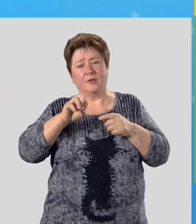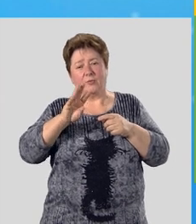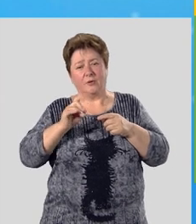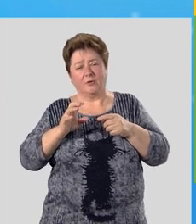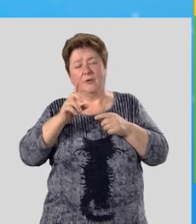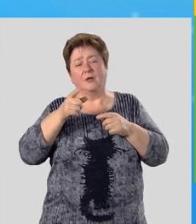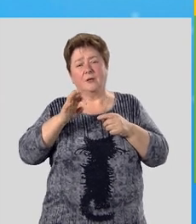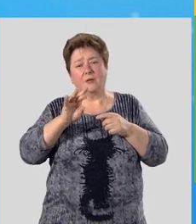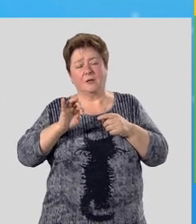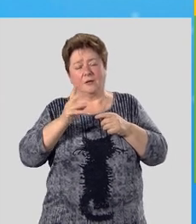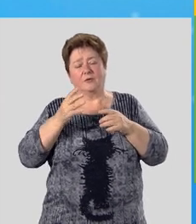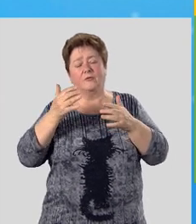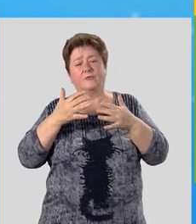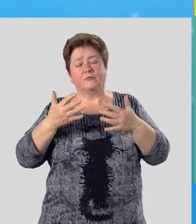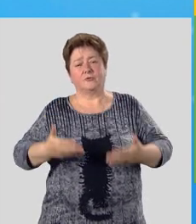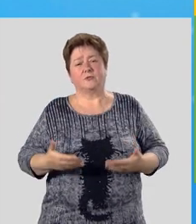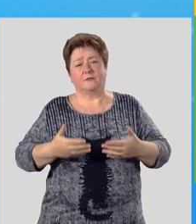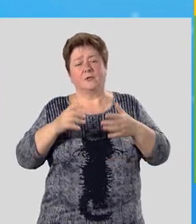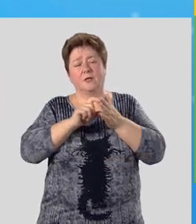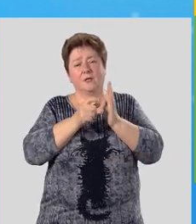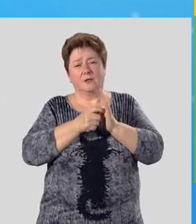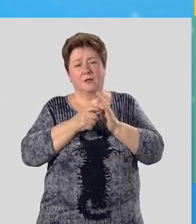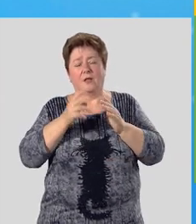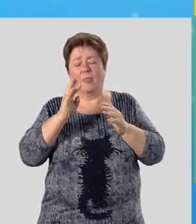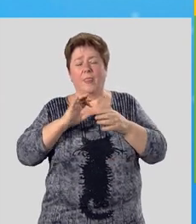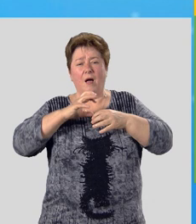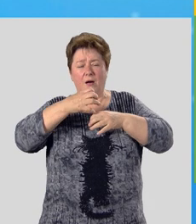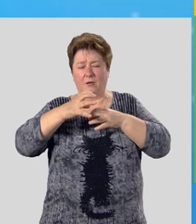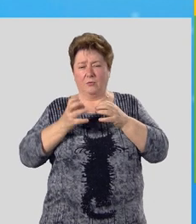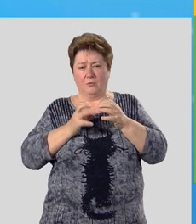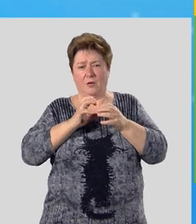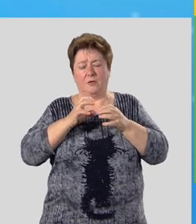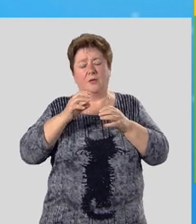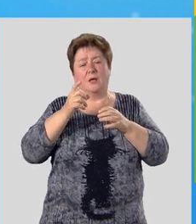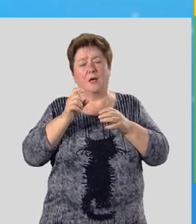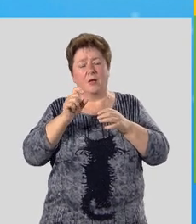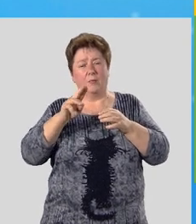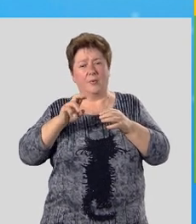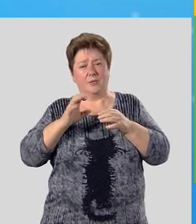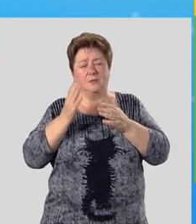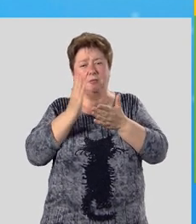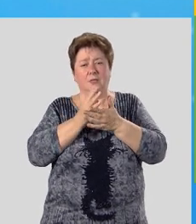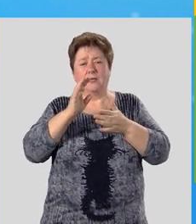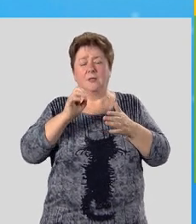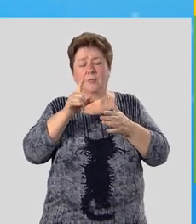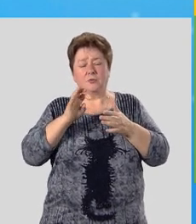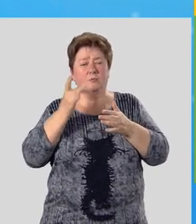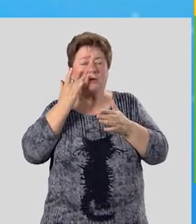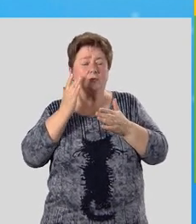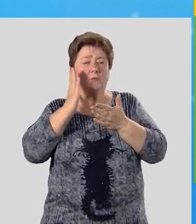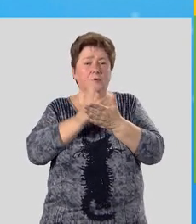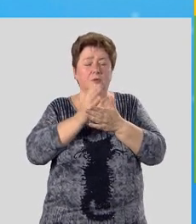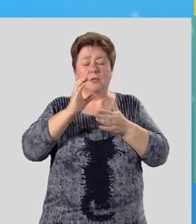синтез гликогена в животных клетках. На гранулярной ЭПС располагаются рибосомы, где